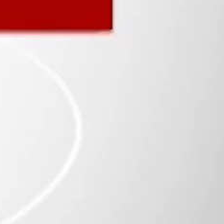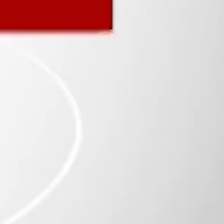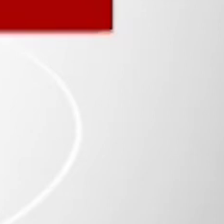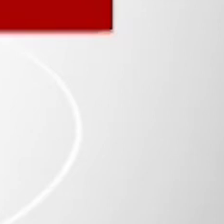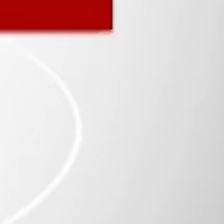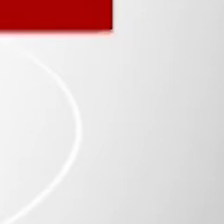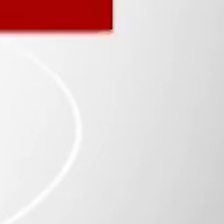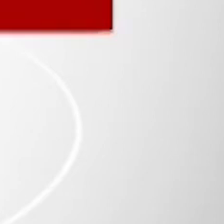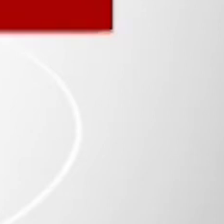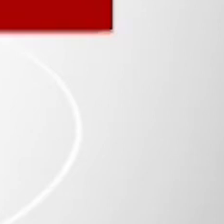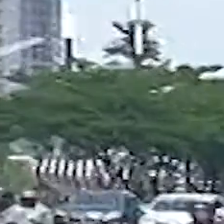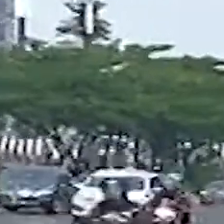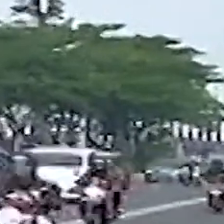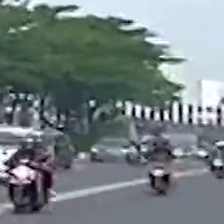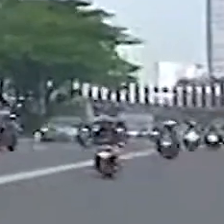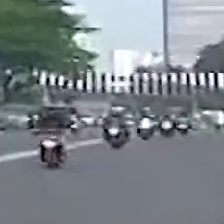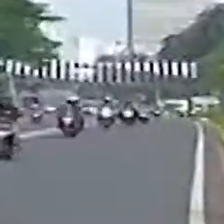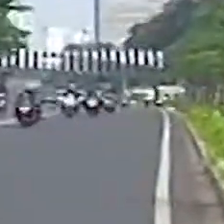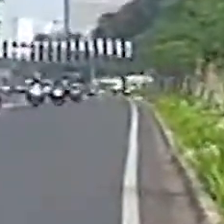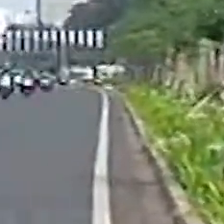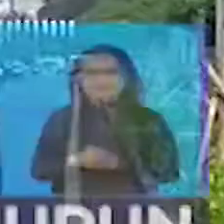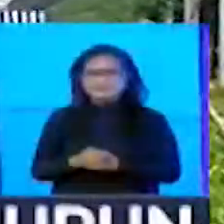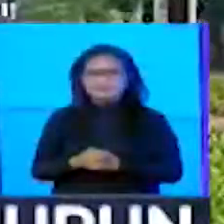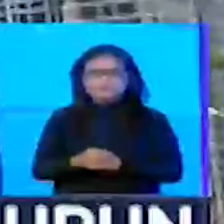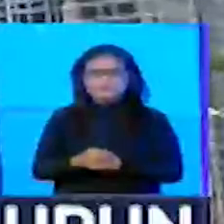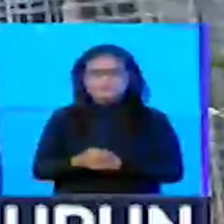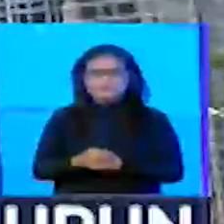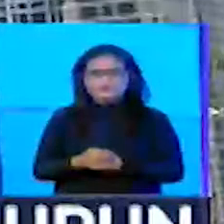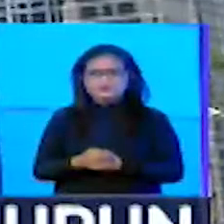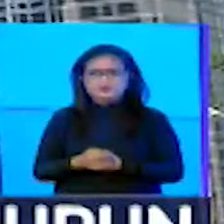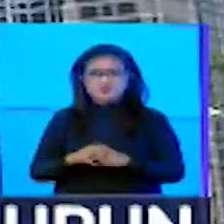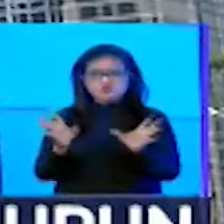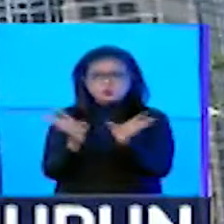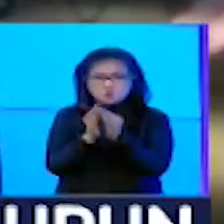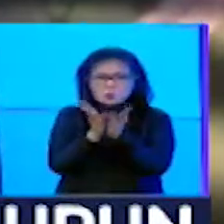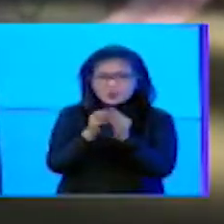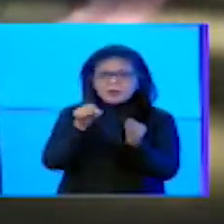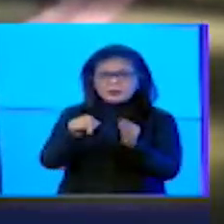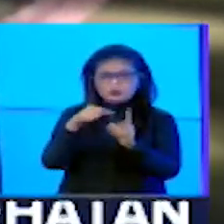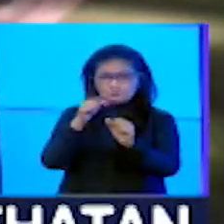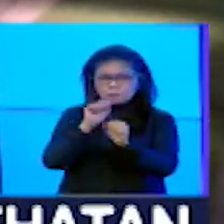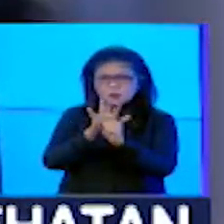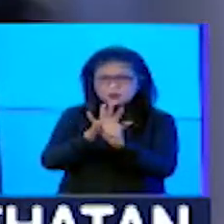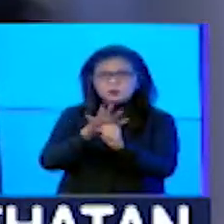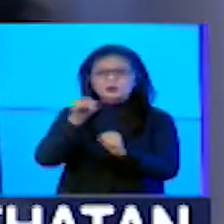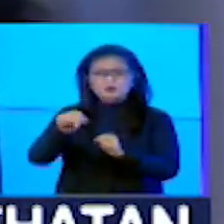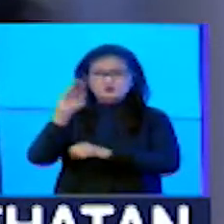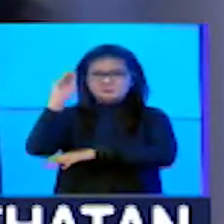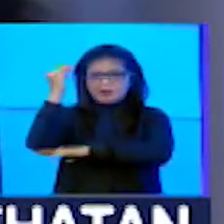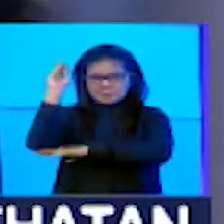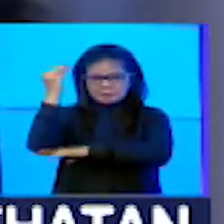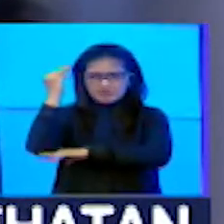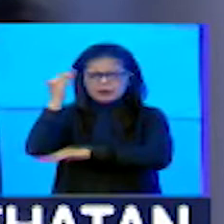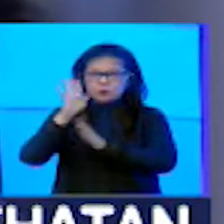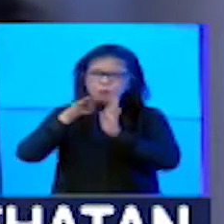sebelumnya Hai meski akumulasi kasus konfirmasi positif Lovina ingin di DKI Jakarta menunjukkan tren